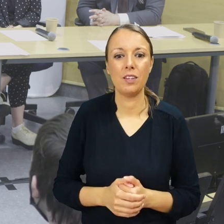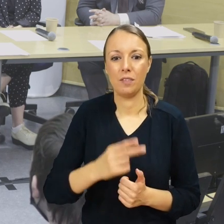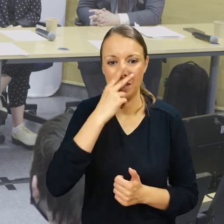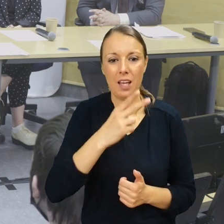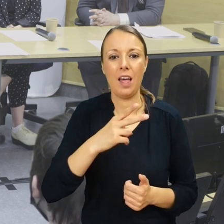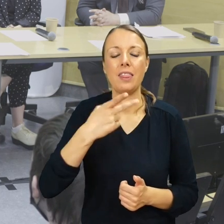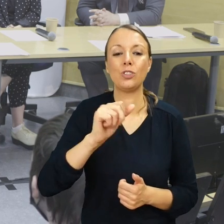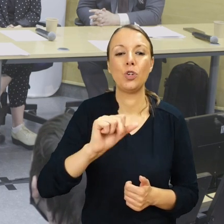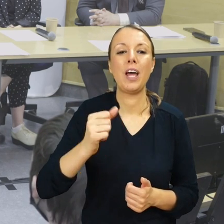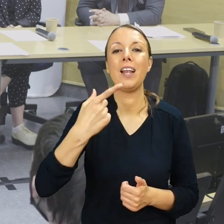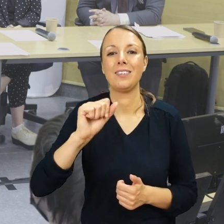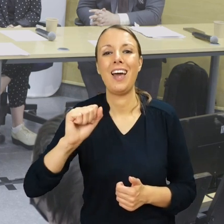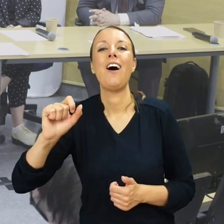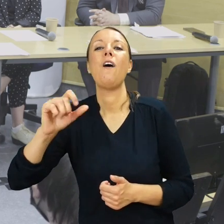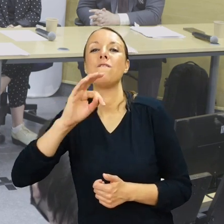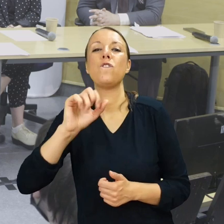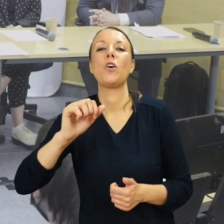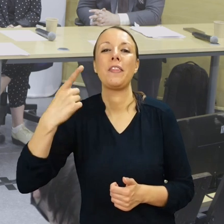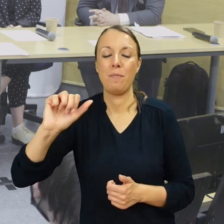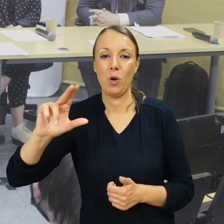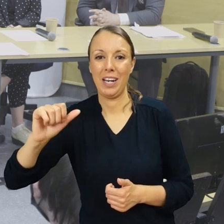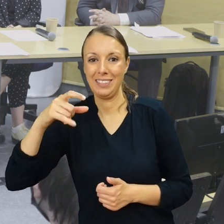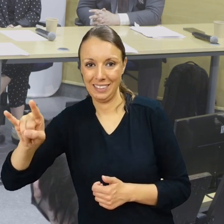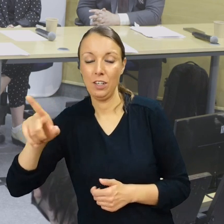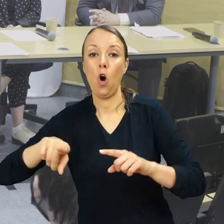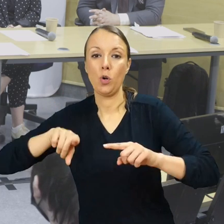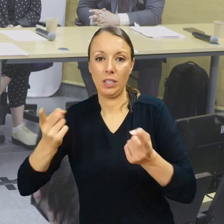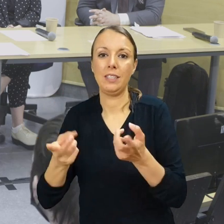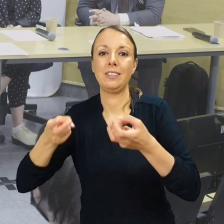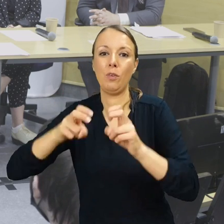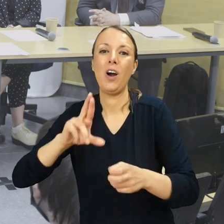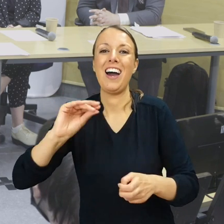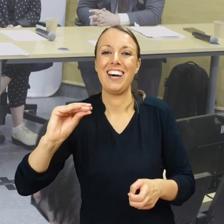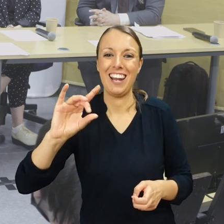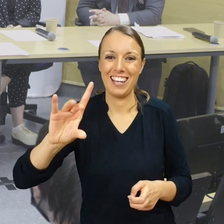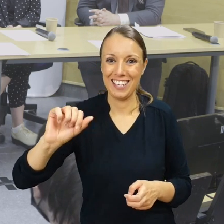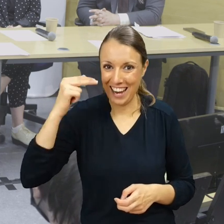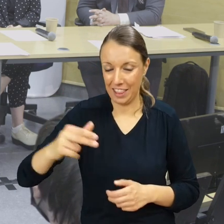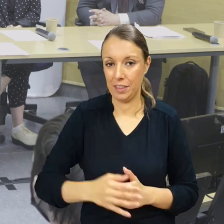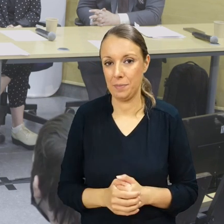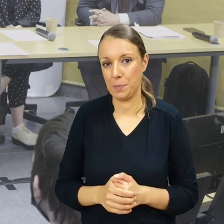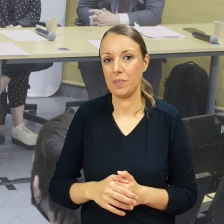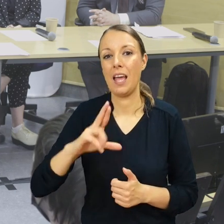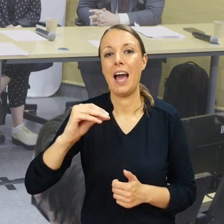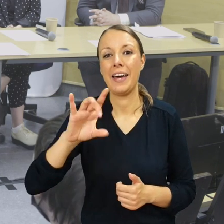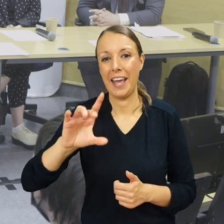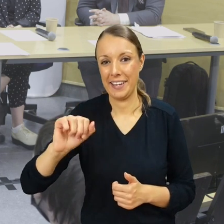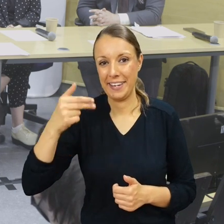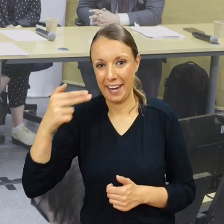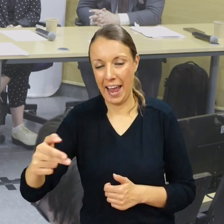organizacja założona między innymi przez Ronalda Reagana, a za prezydentury Reagana powstała taka koncepcja sensitive